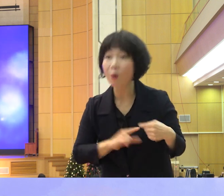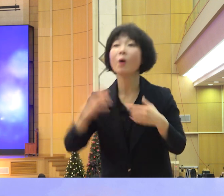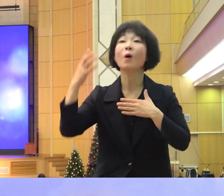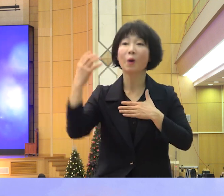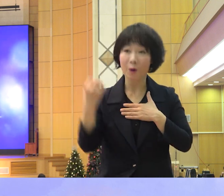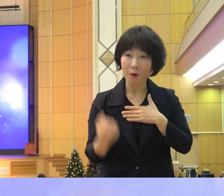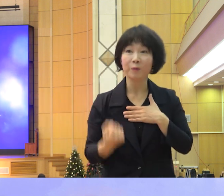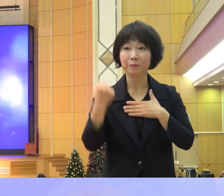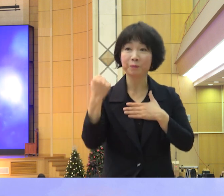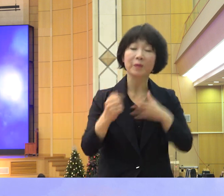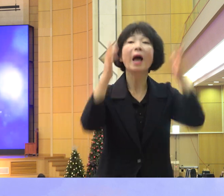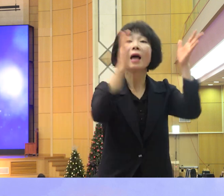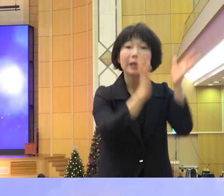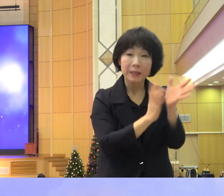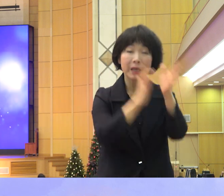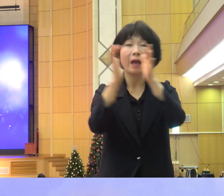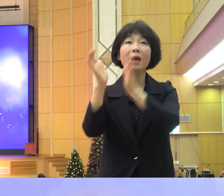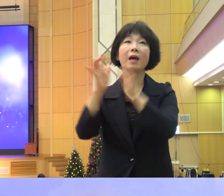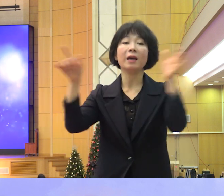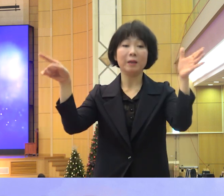이름으로.